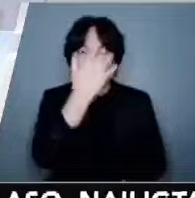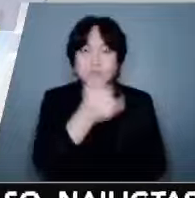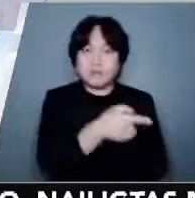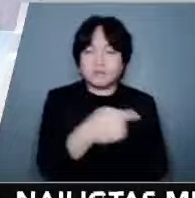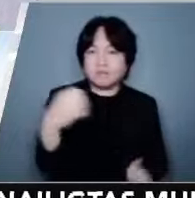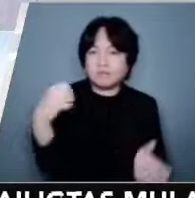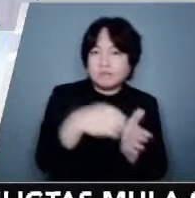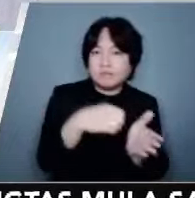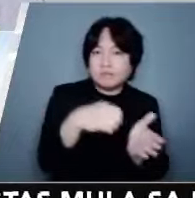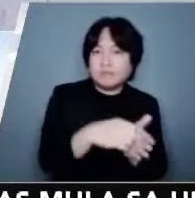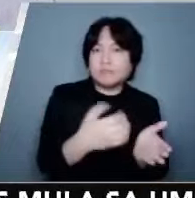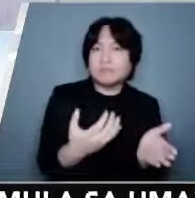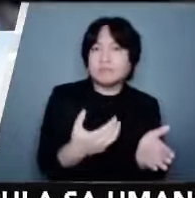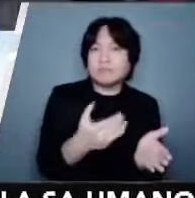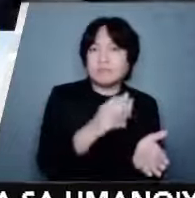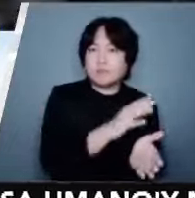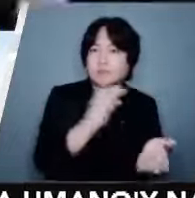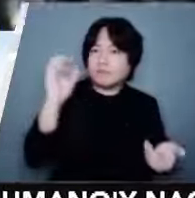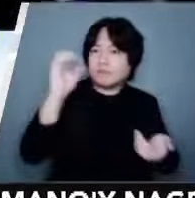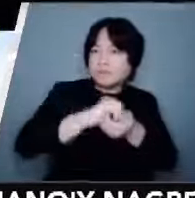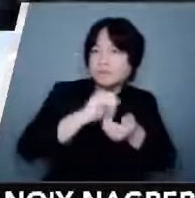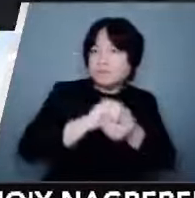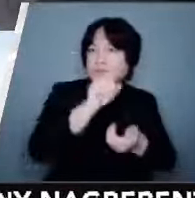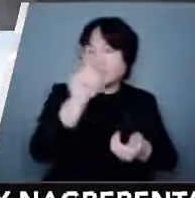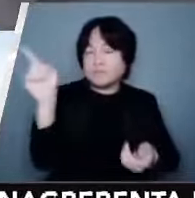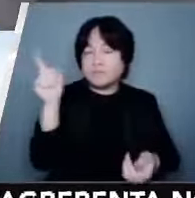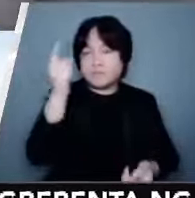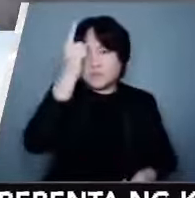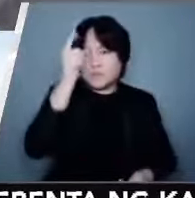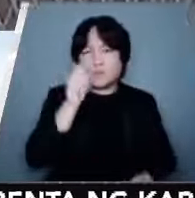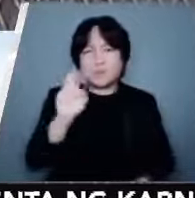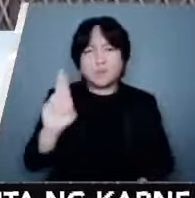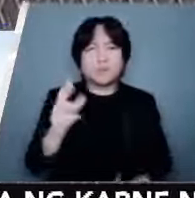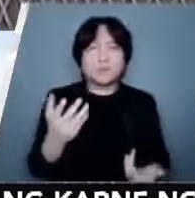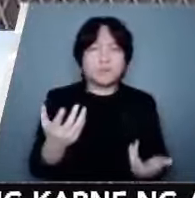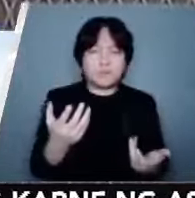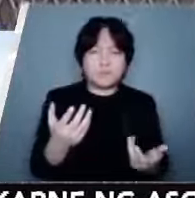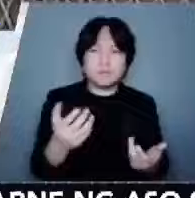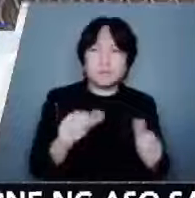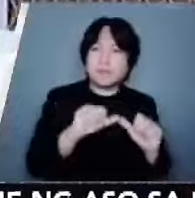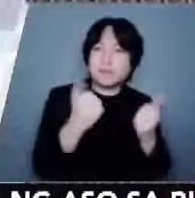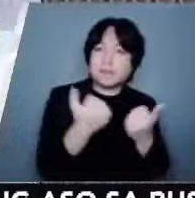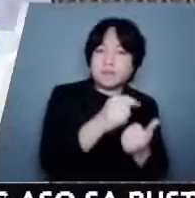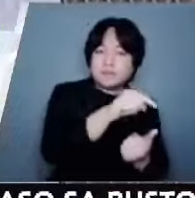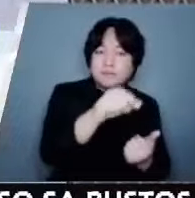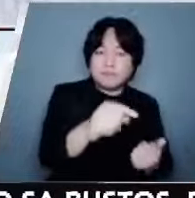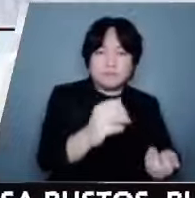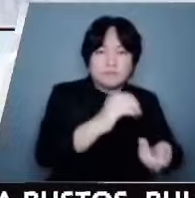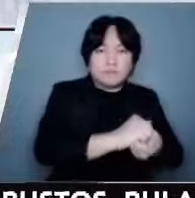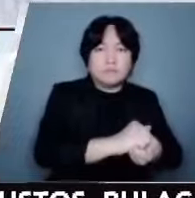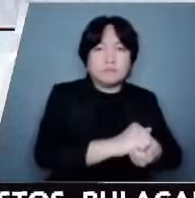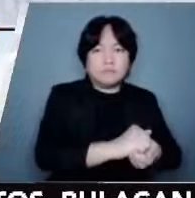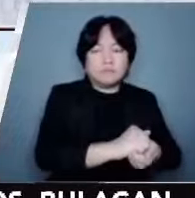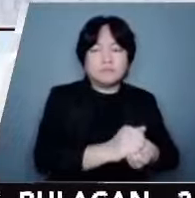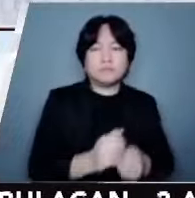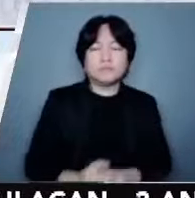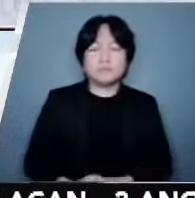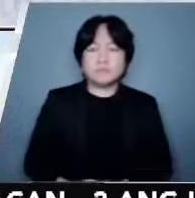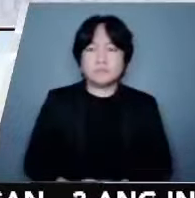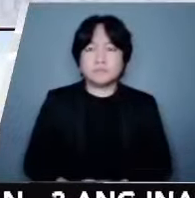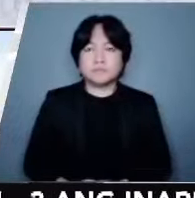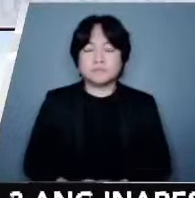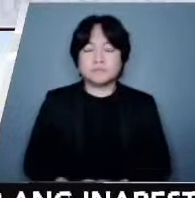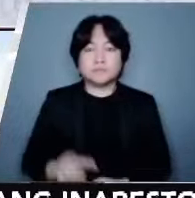sa mga partners sa Germany o kasabwata lisensyadong recruitment agency sa Pilipinas. Tukoy na rin naman namin kung ano